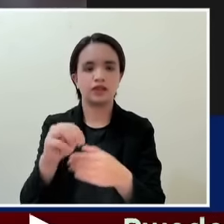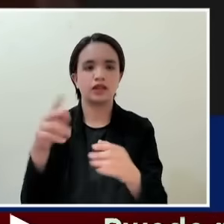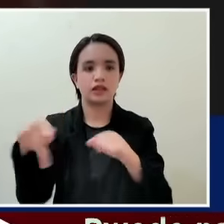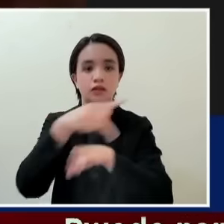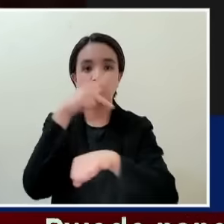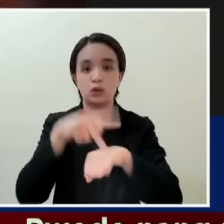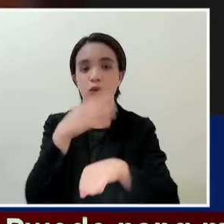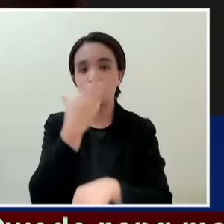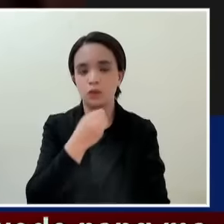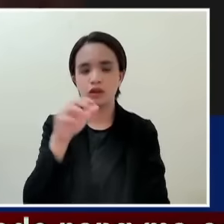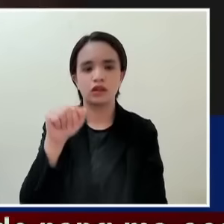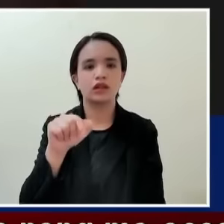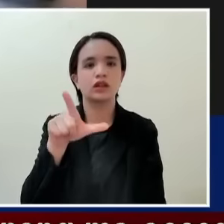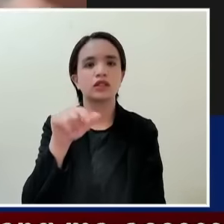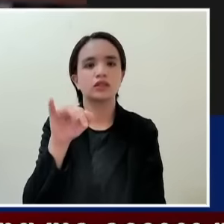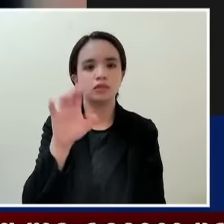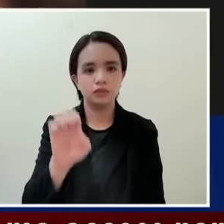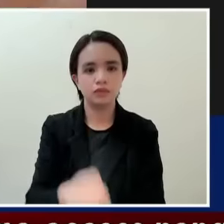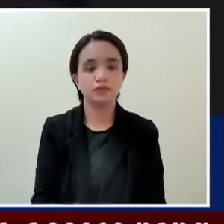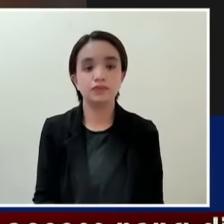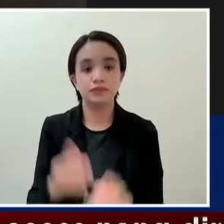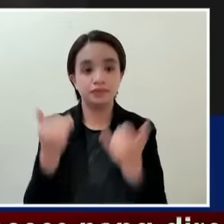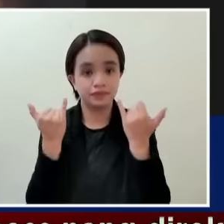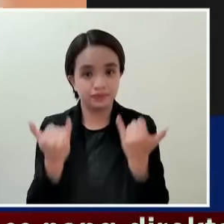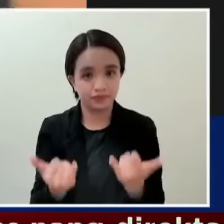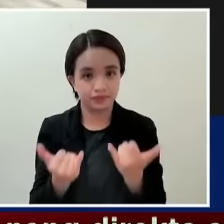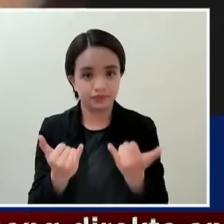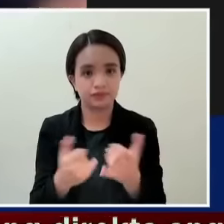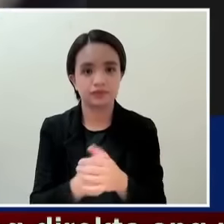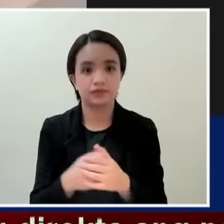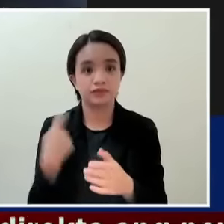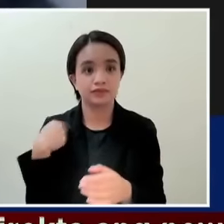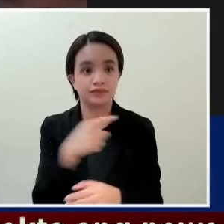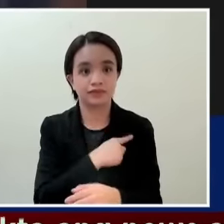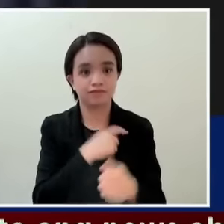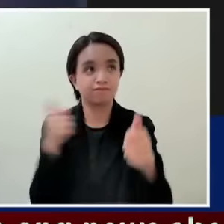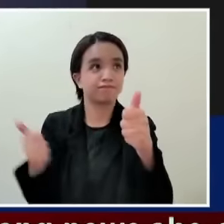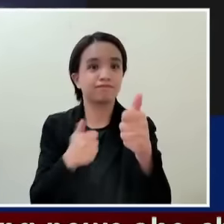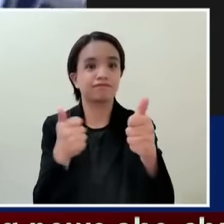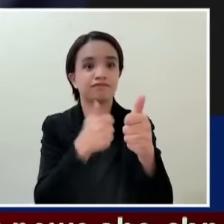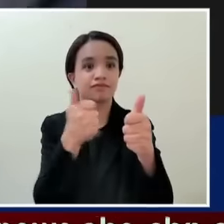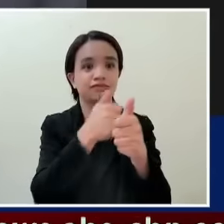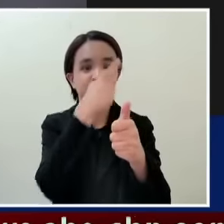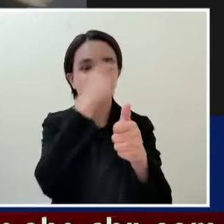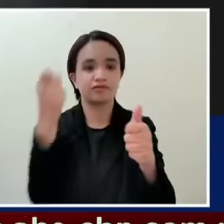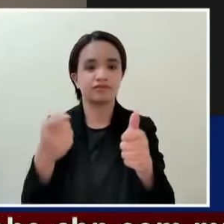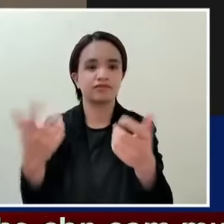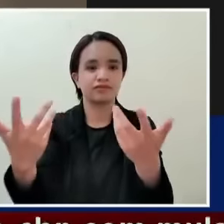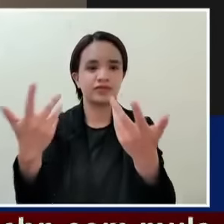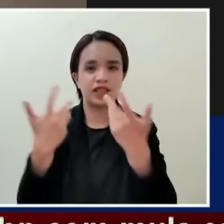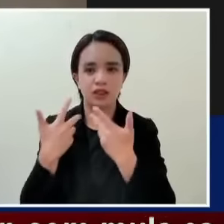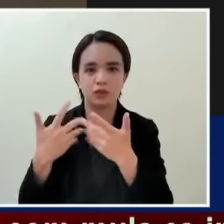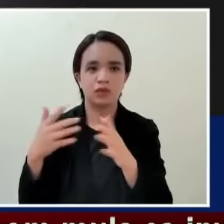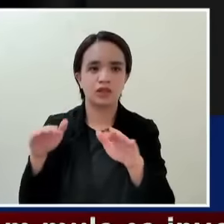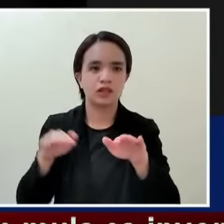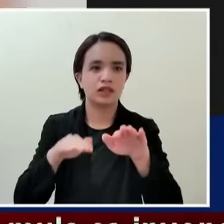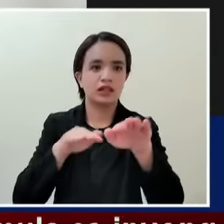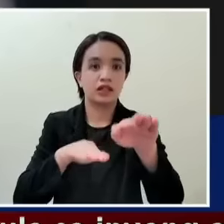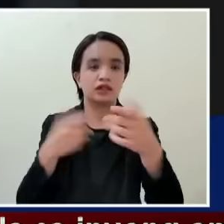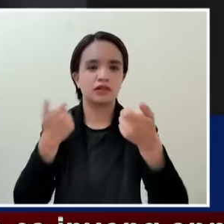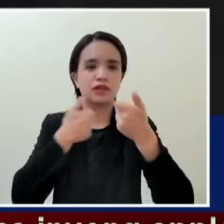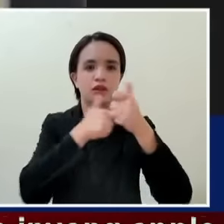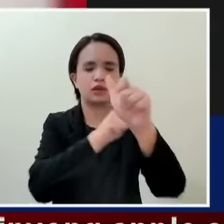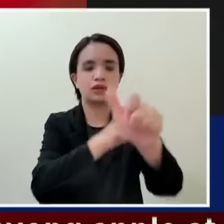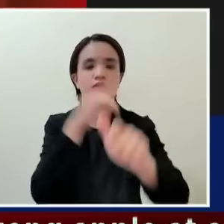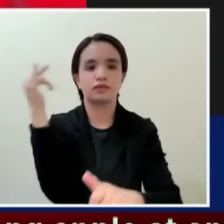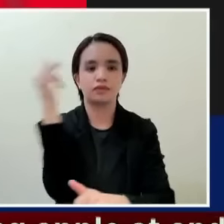dating Mayor Alice Go. So ngayon, kabayan, maghahabol lang ako dahil naiwan na nga tayo ng convoy. Susunod tayo ngayon papunta sa